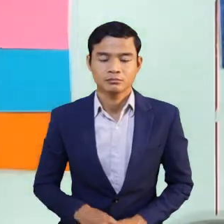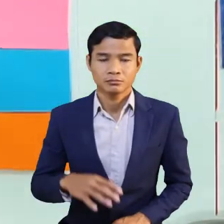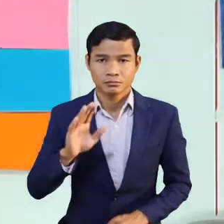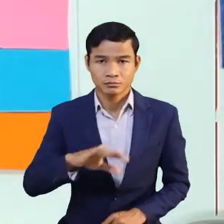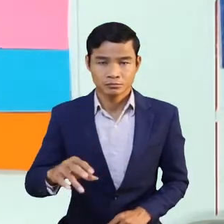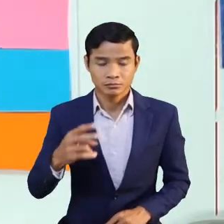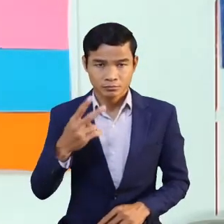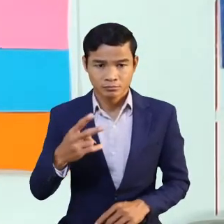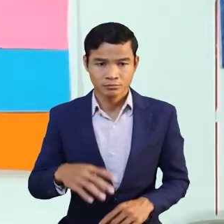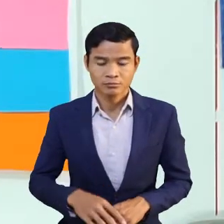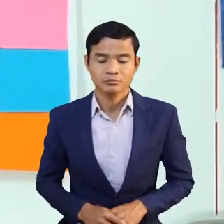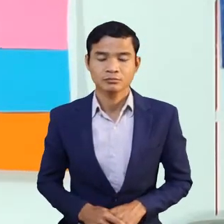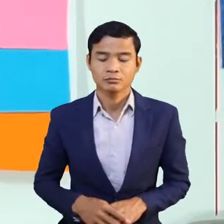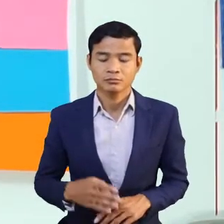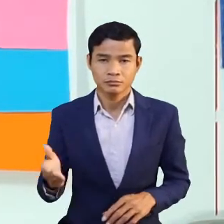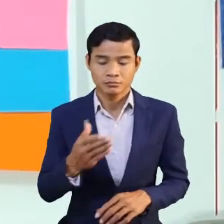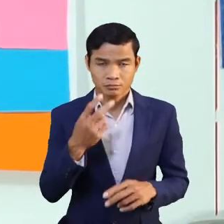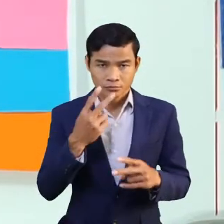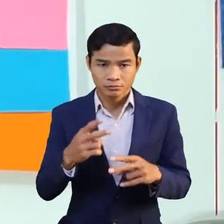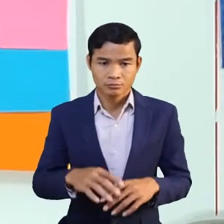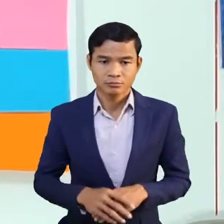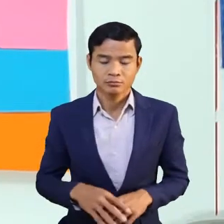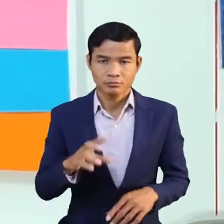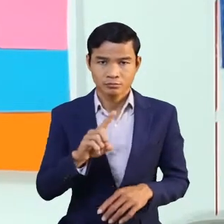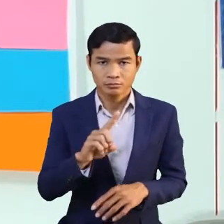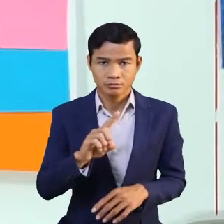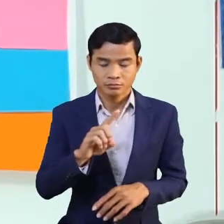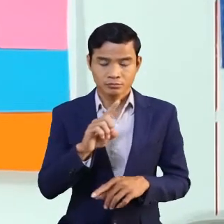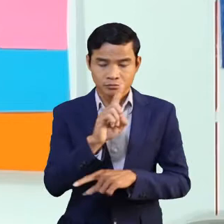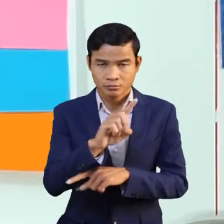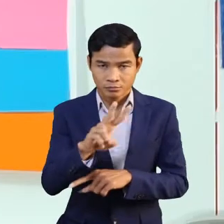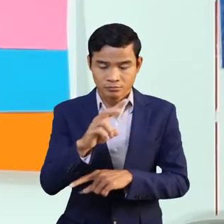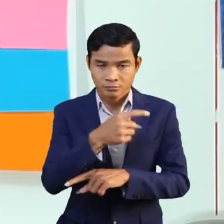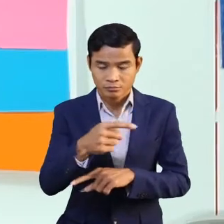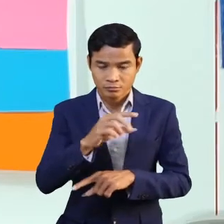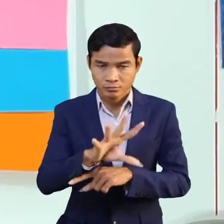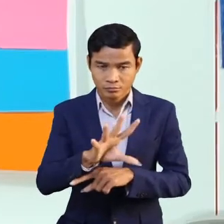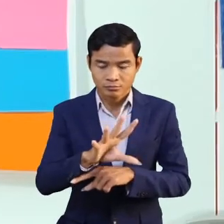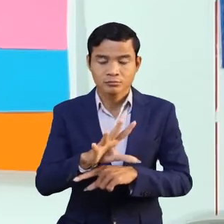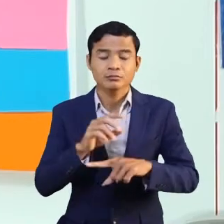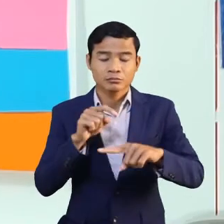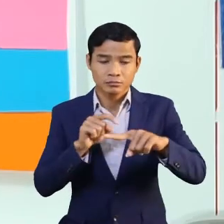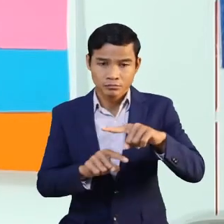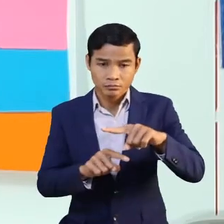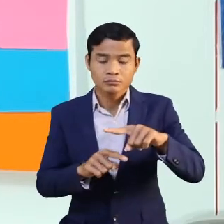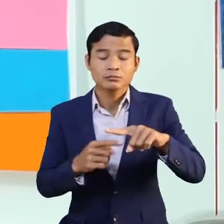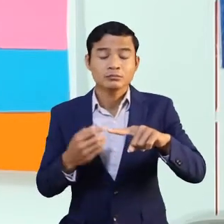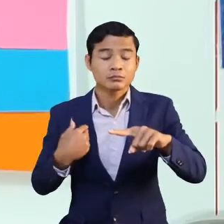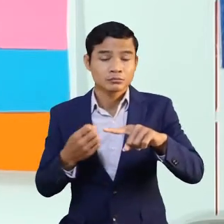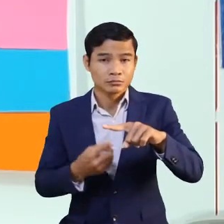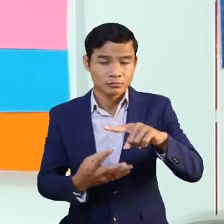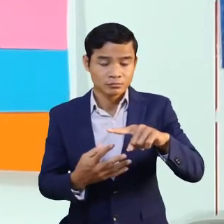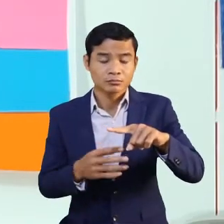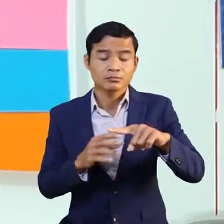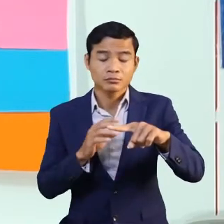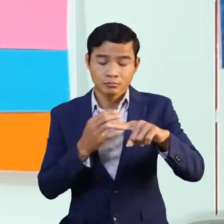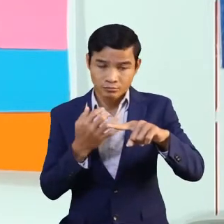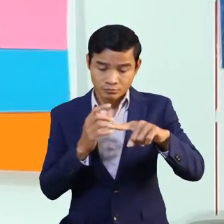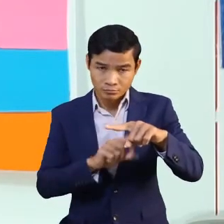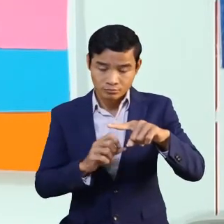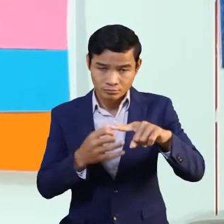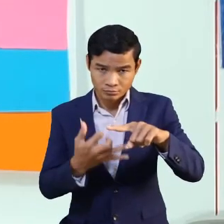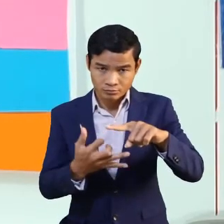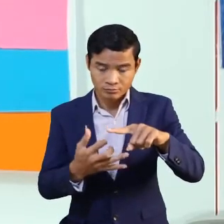មើលទាំងអស់គ្នាកូនណាតោះជីនេះ12ដក5ចានៅសល់7យើងសរសេរលេខ